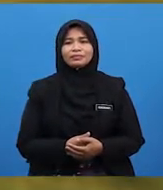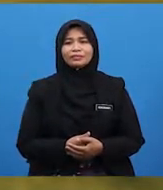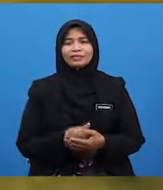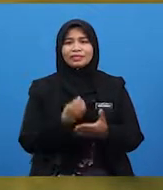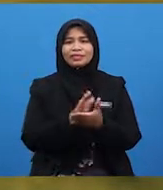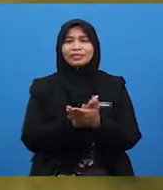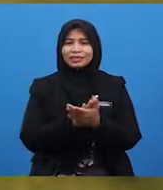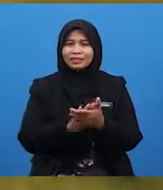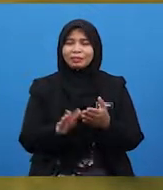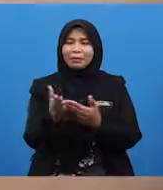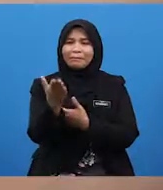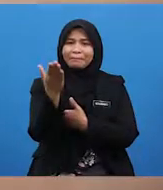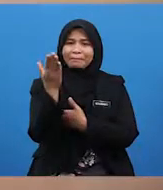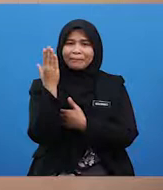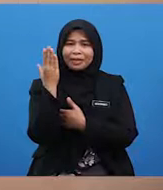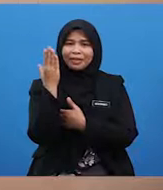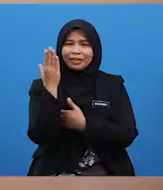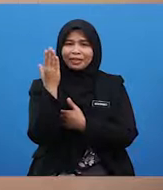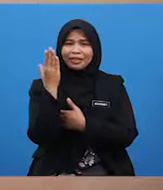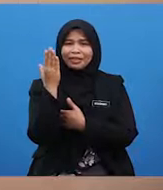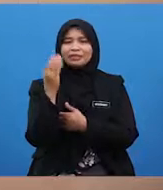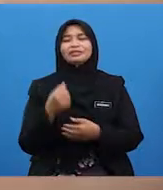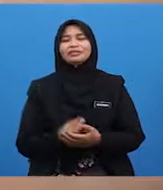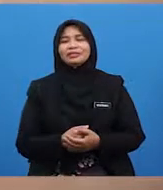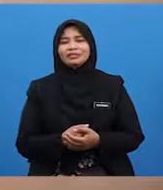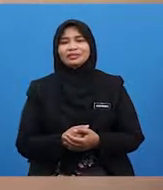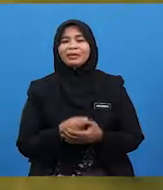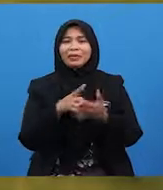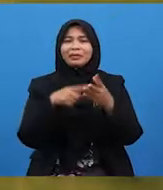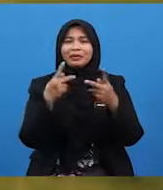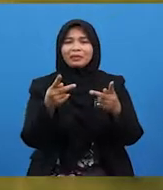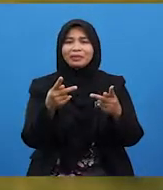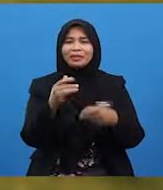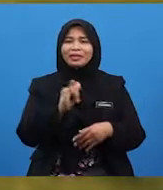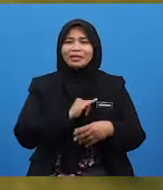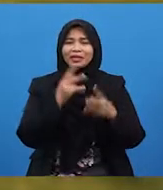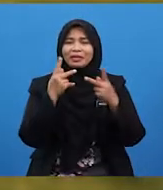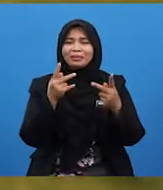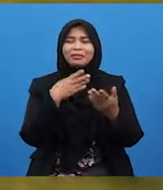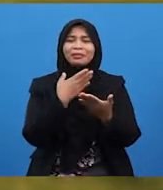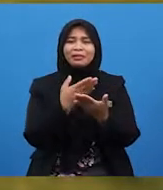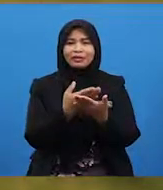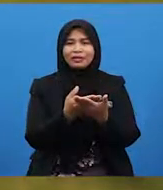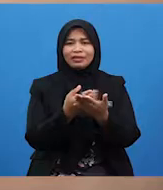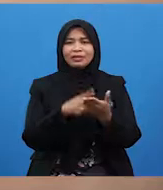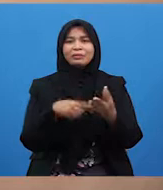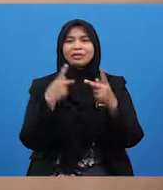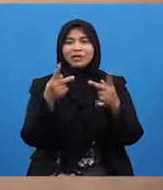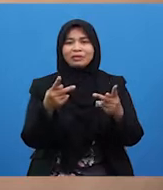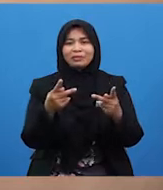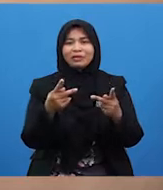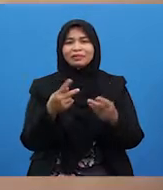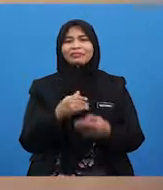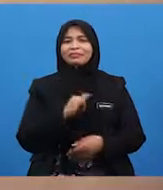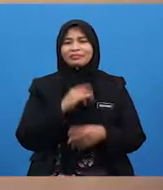Selamat pagi, Encik Kugan. Selamat pagi, Cikgu Sasi. Apa khabar? Saya khabar baik. Apa khabar, Encik Kugan? Saya